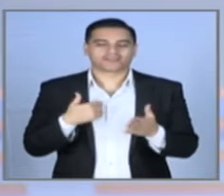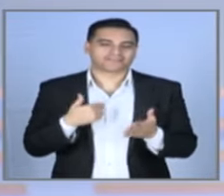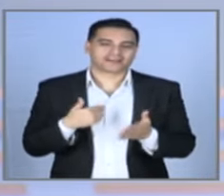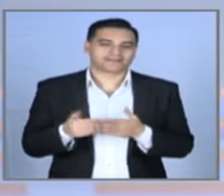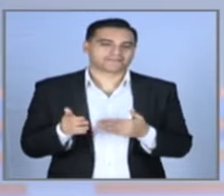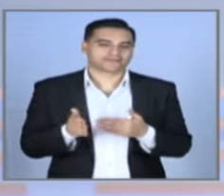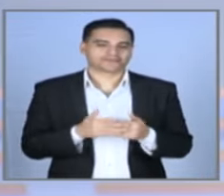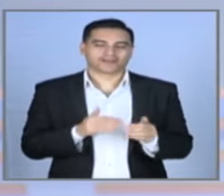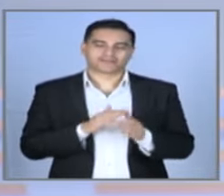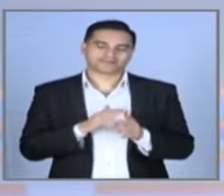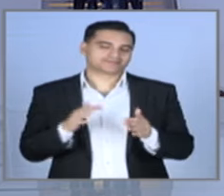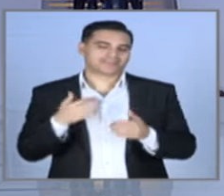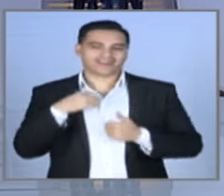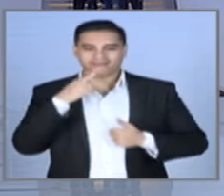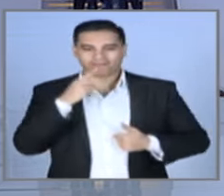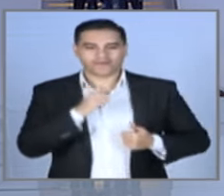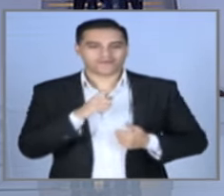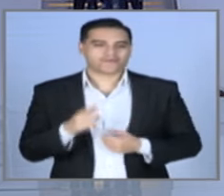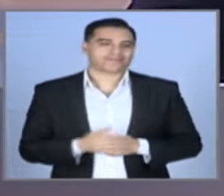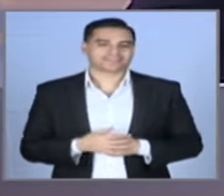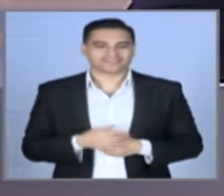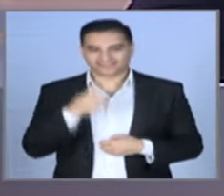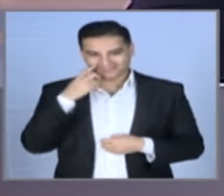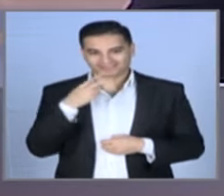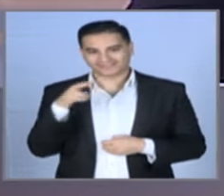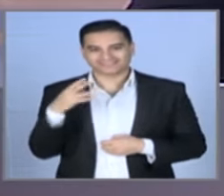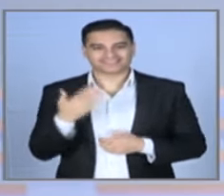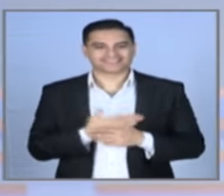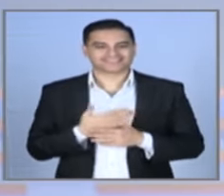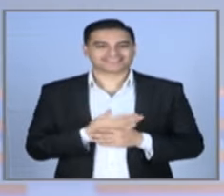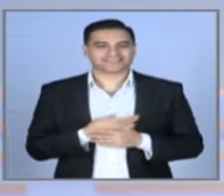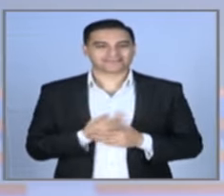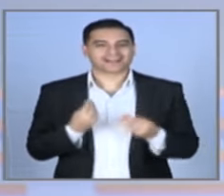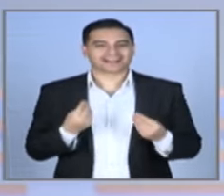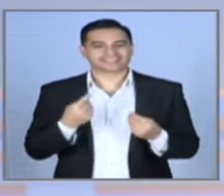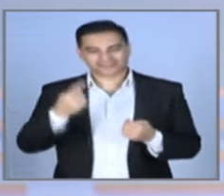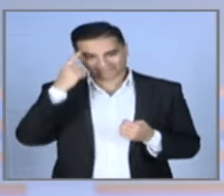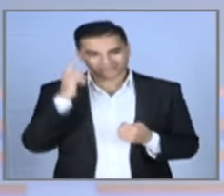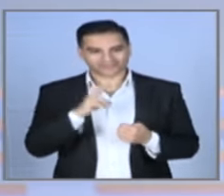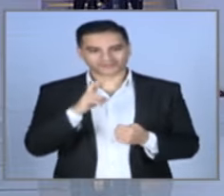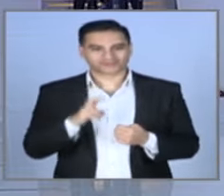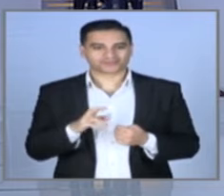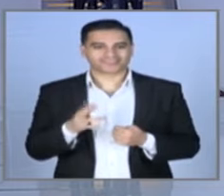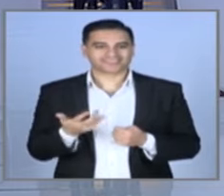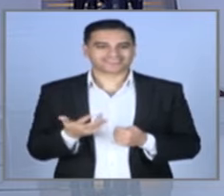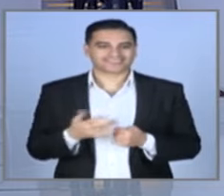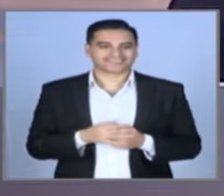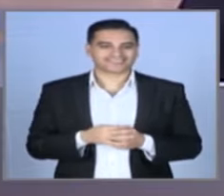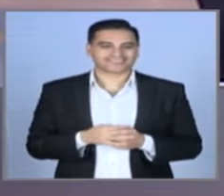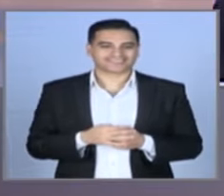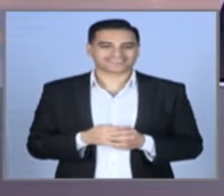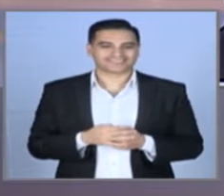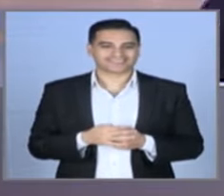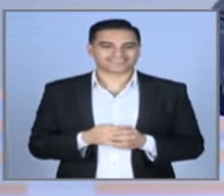ده كده عايزين يعملوا مشكلة كبيرة. بتبص لها ليه؟ انت لسه ما عرفتش السؤال. انت لسه ما